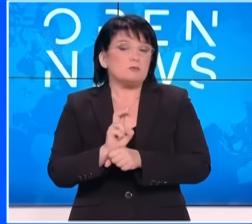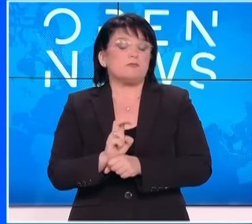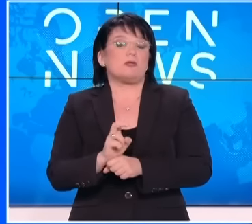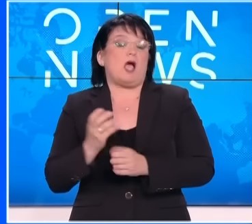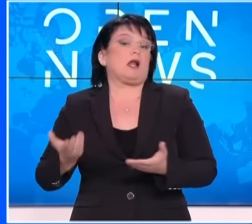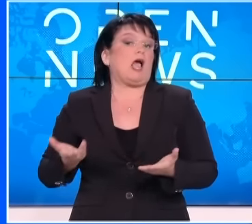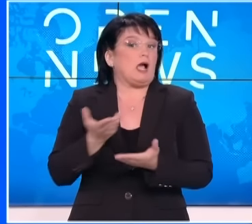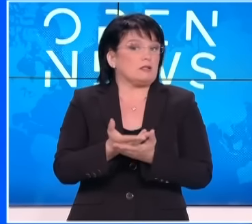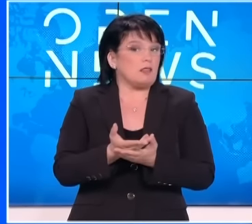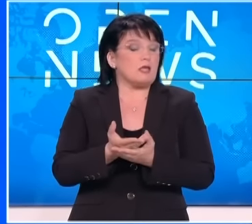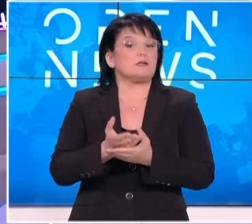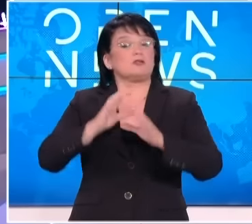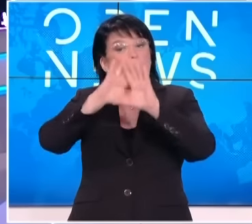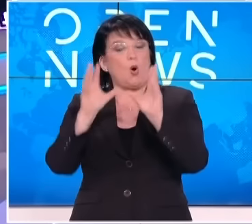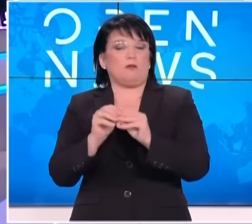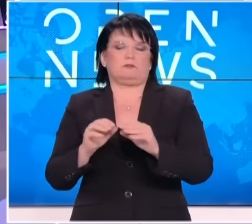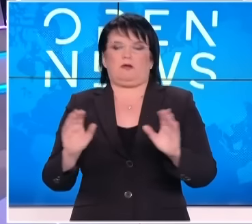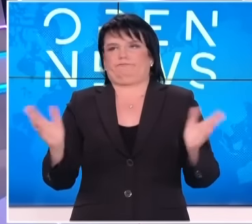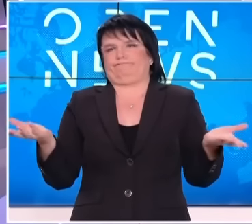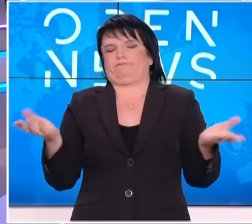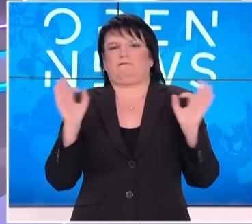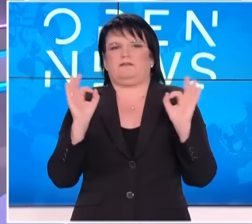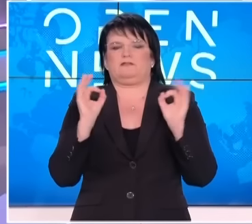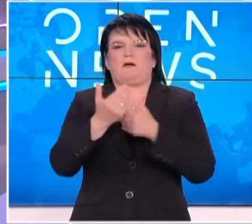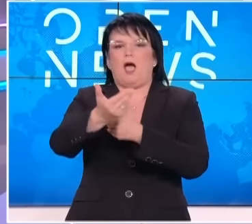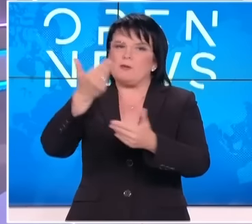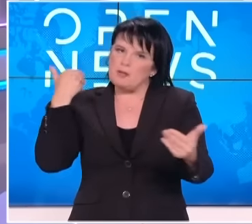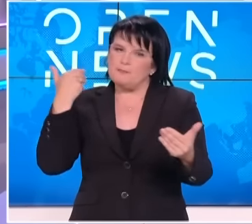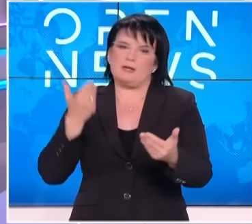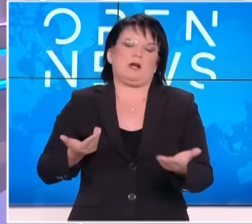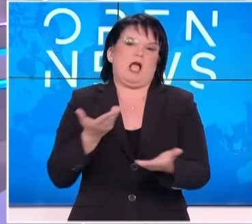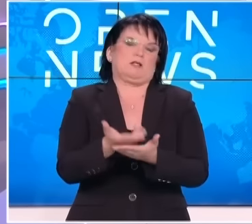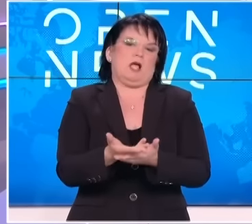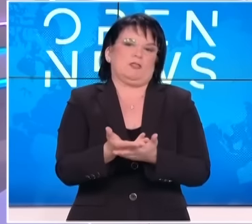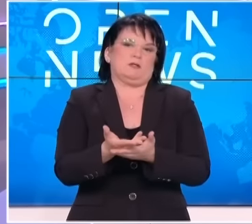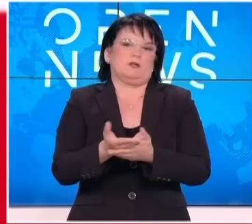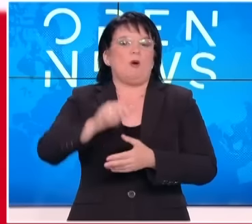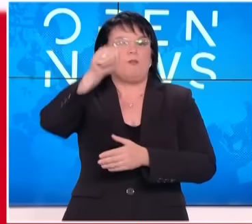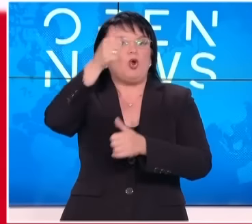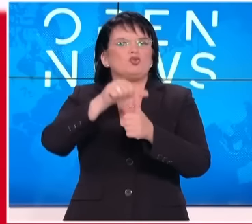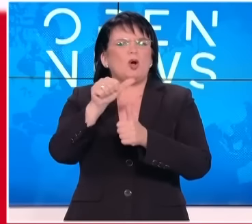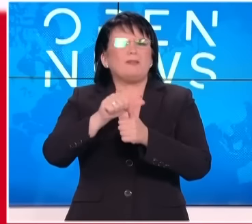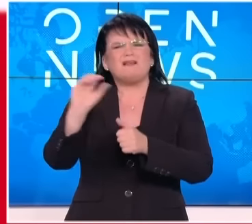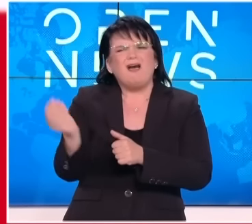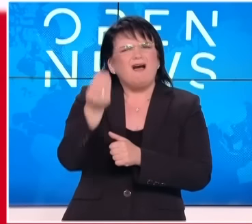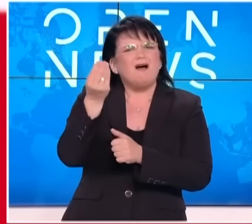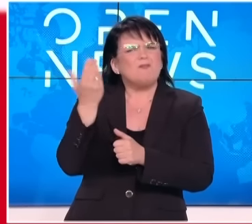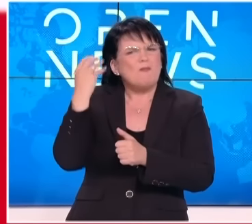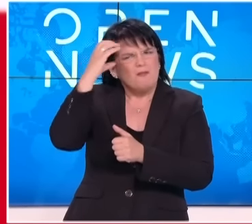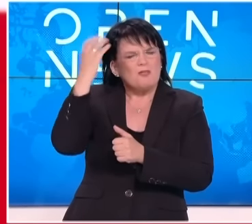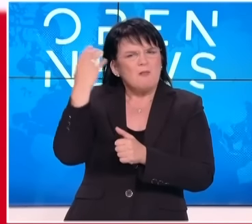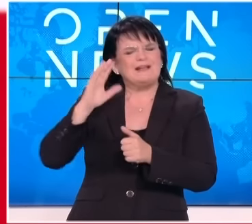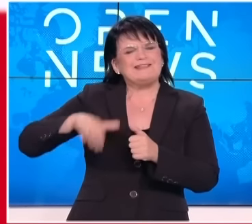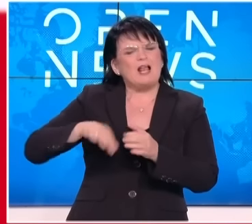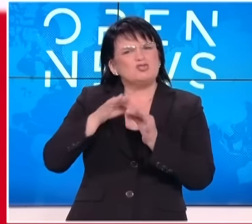του και την περιουσιακή του κατάσταση όχι βέβαια βεβαίως έπρεπε νανα τα καταθέσει εγώ θα λεγα και απ τον πρώτο μήνα πότε εκλέχτηκε το σεπτέμβριο λ